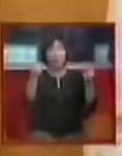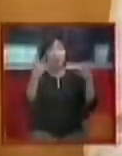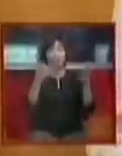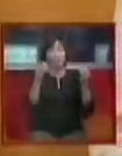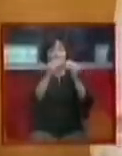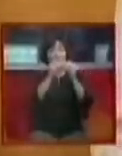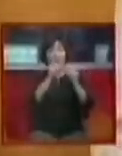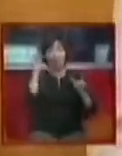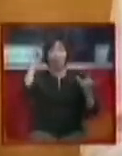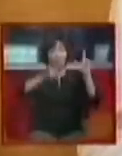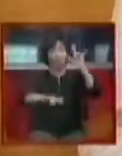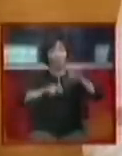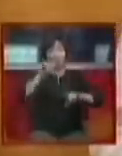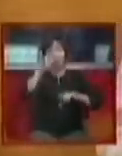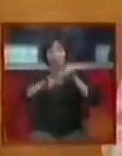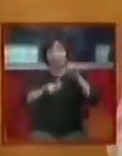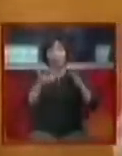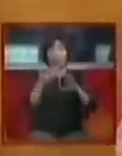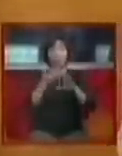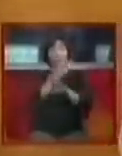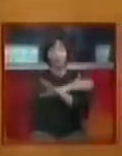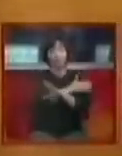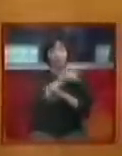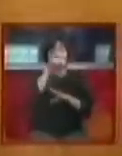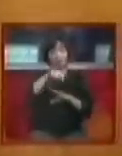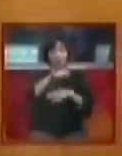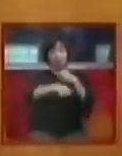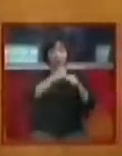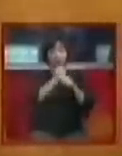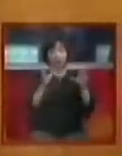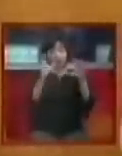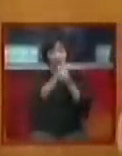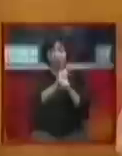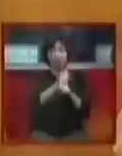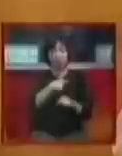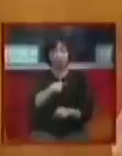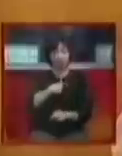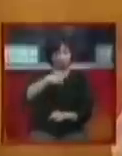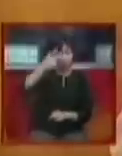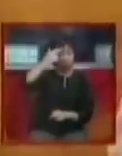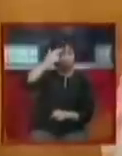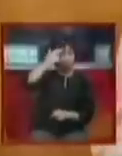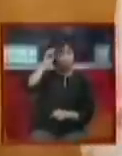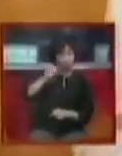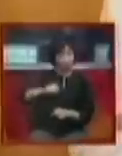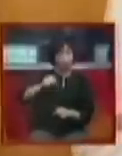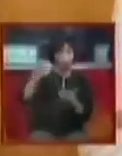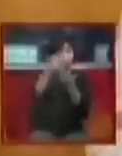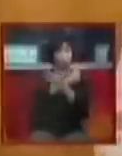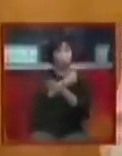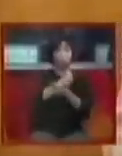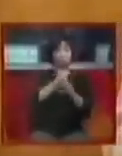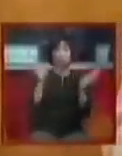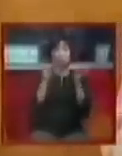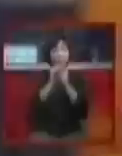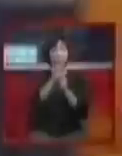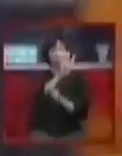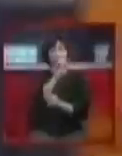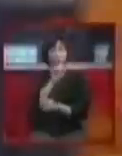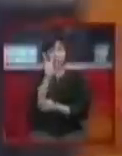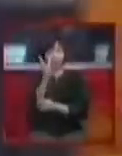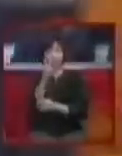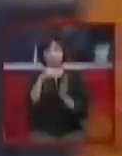dadagsa sa peak season bago matapos ang taon. Kaya hindi ako nagdududang maabot natin ang quota na